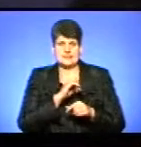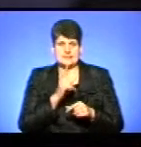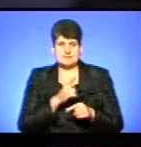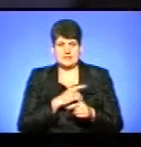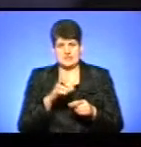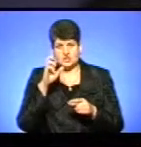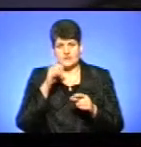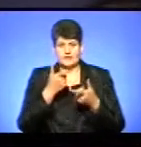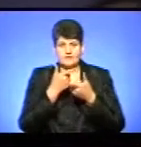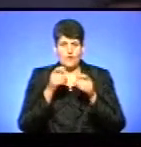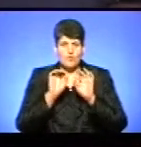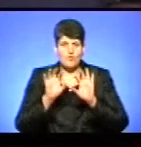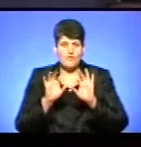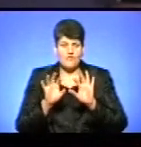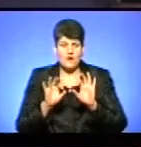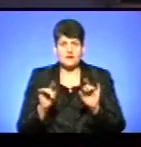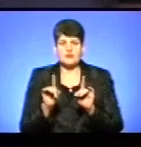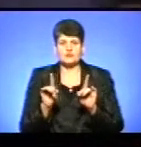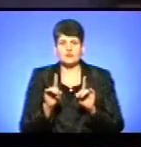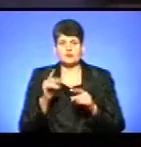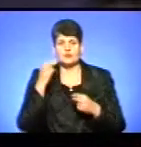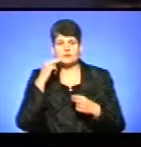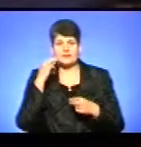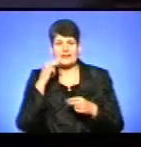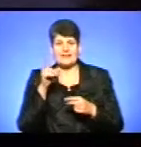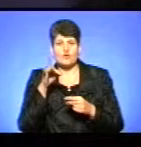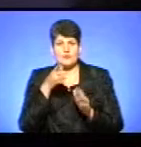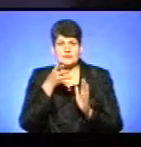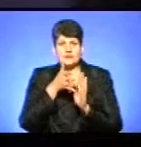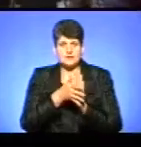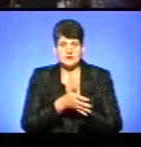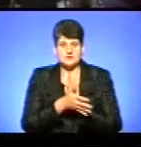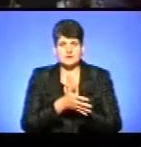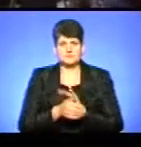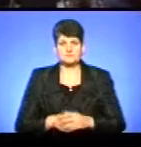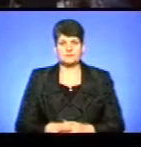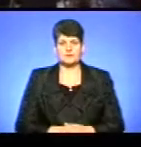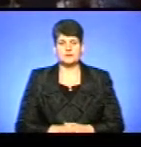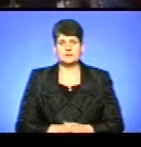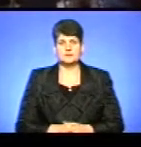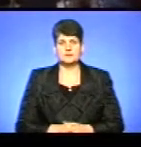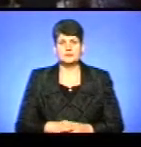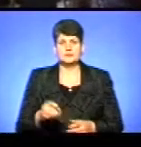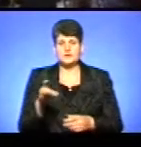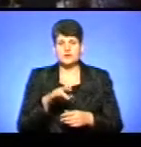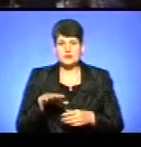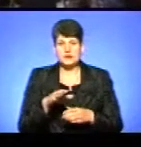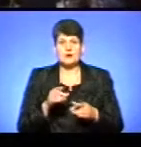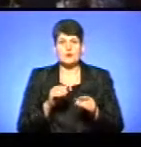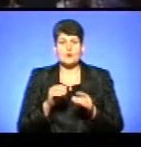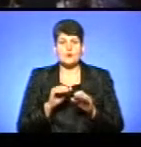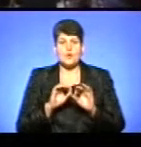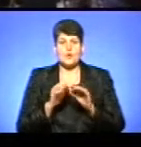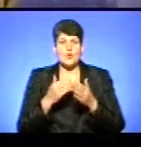державне інформування щодо переваг європейської інтеграції, євроатлантичної інтеграції. Регіональний координатор